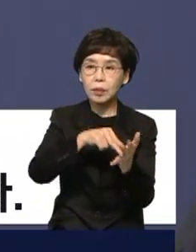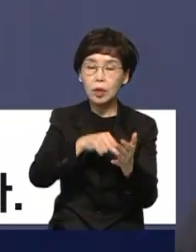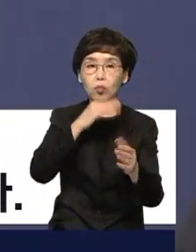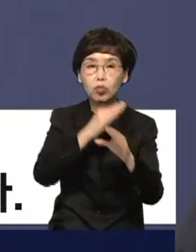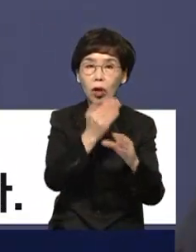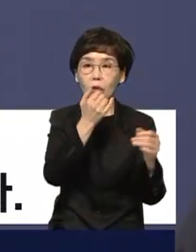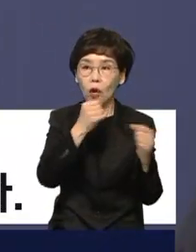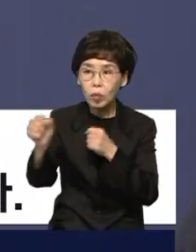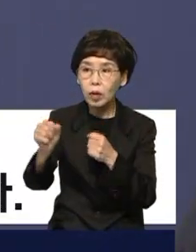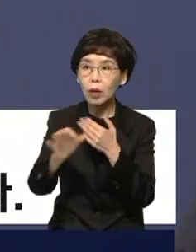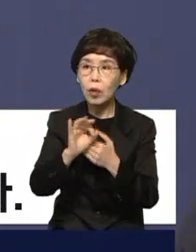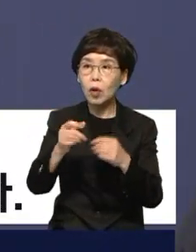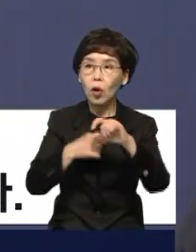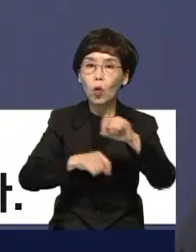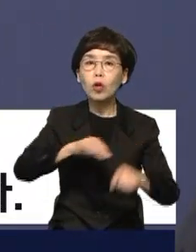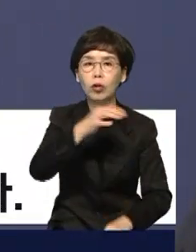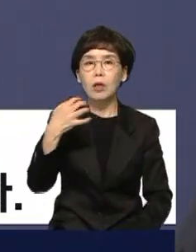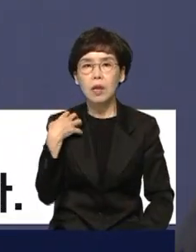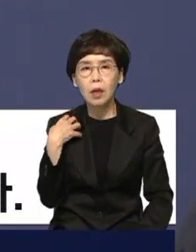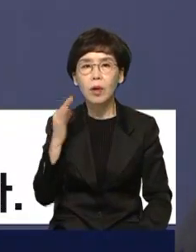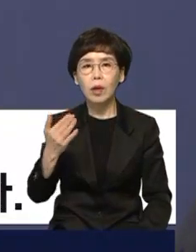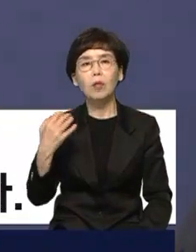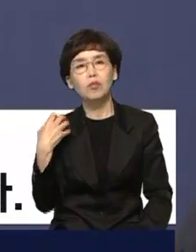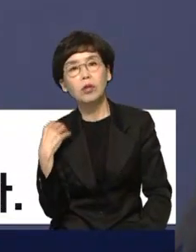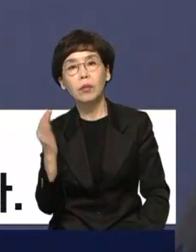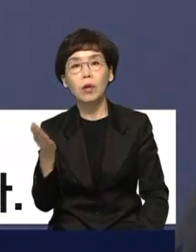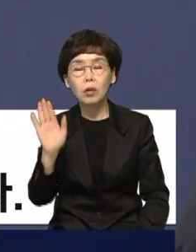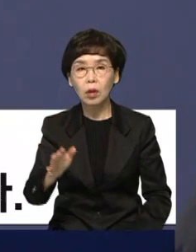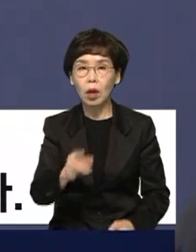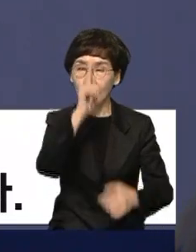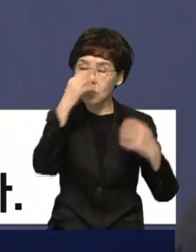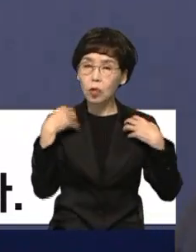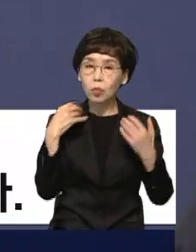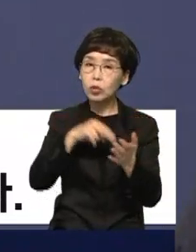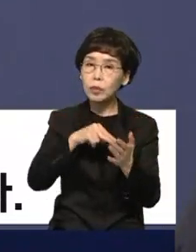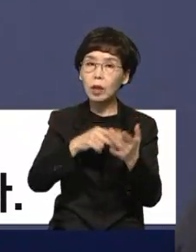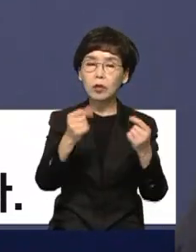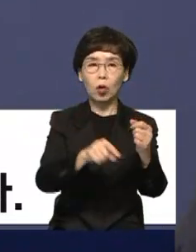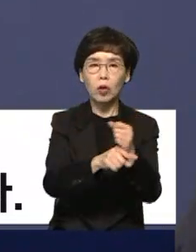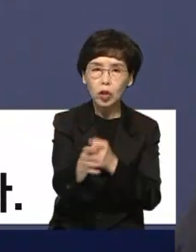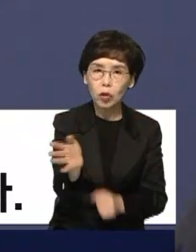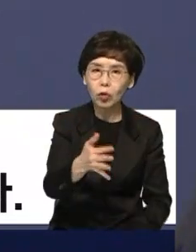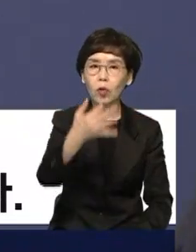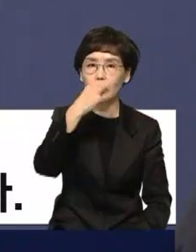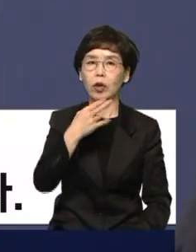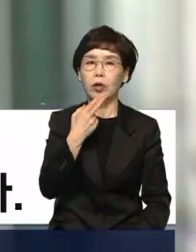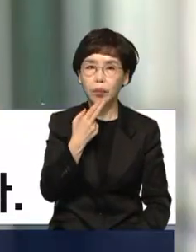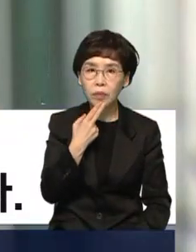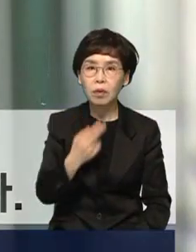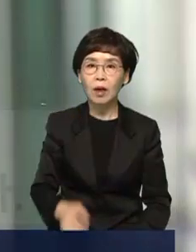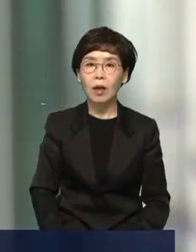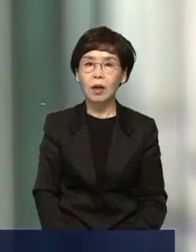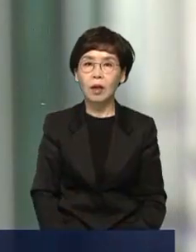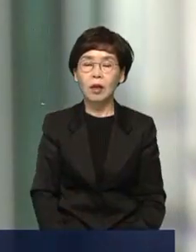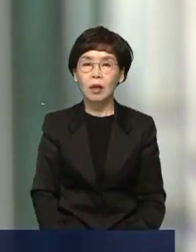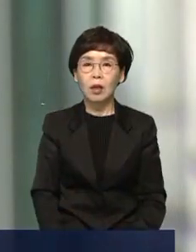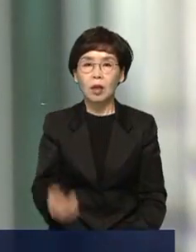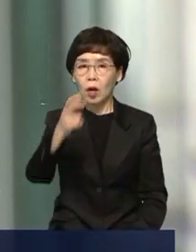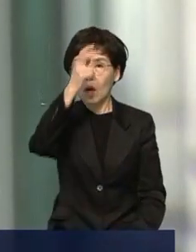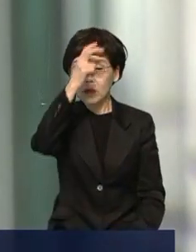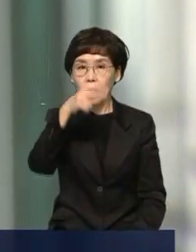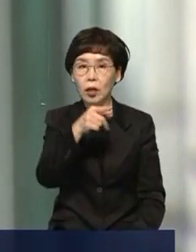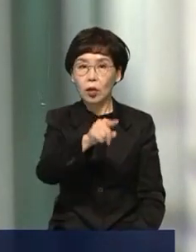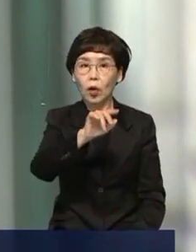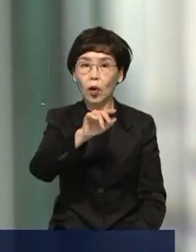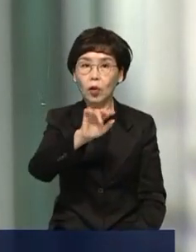한다면 오히려 책임을 지어야 되는 부담스러운 상황인데 정부로서는 그럴 이유도 실익도 없는 것입니다. 검찰은 서